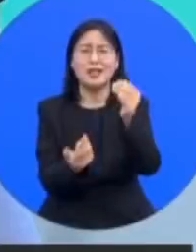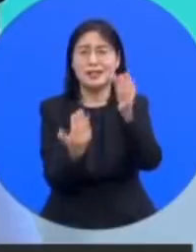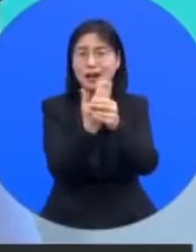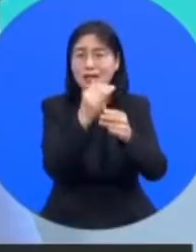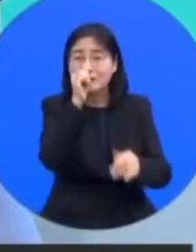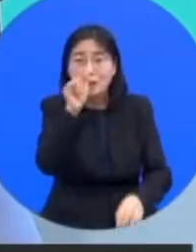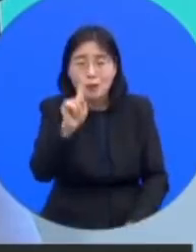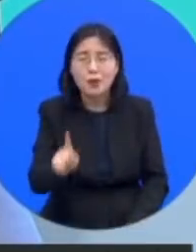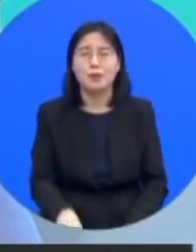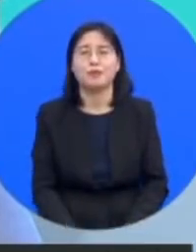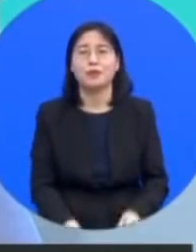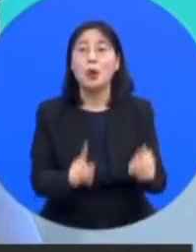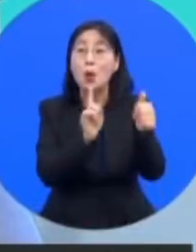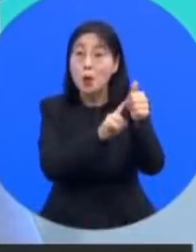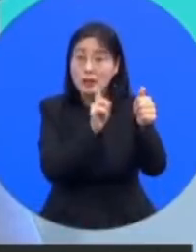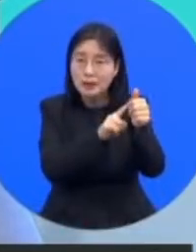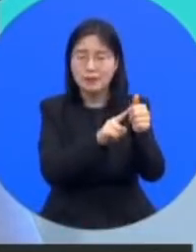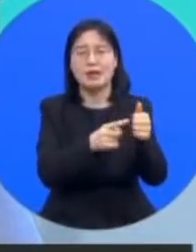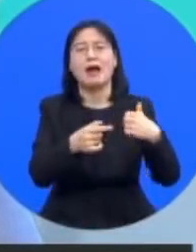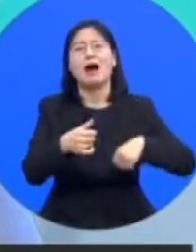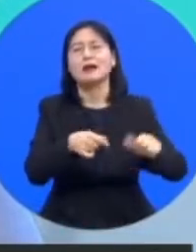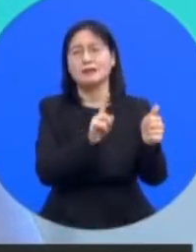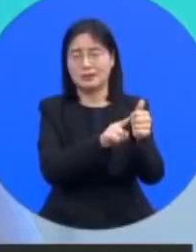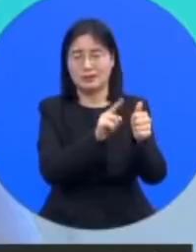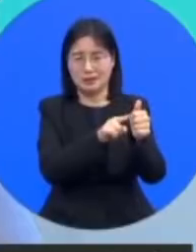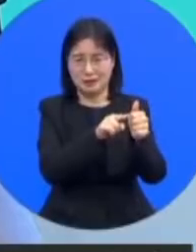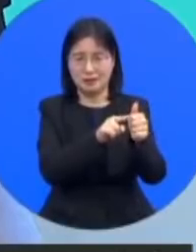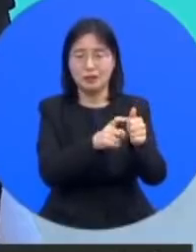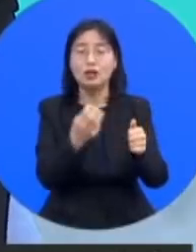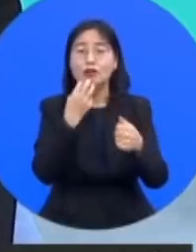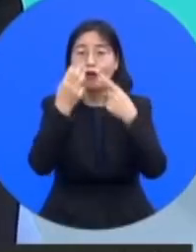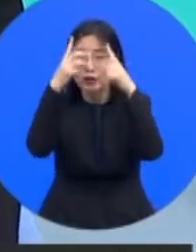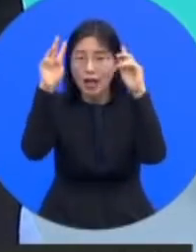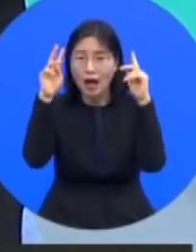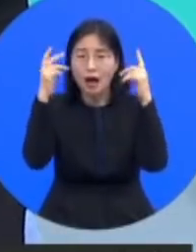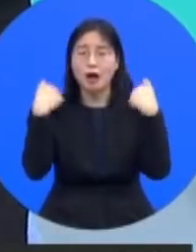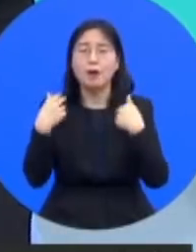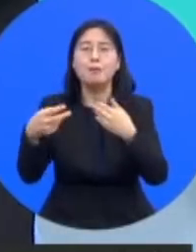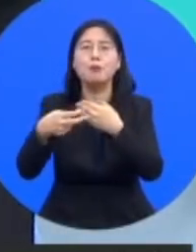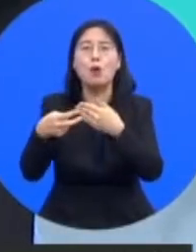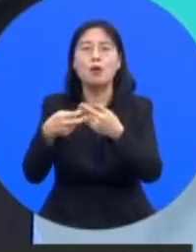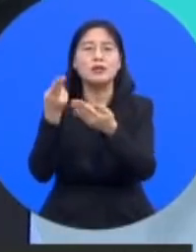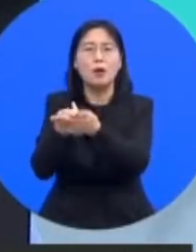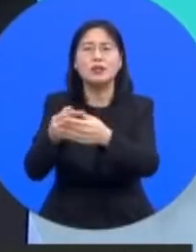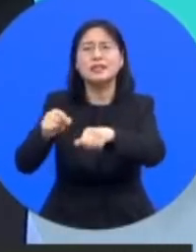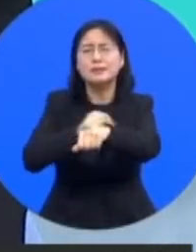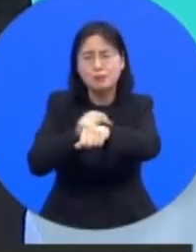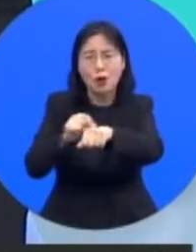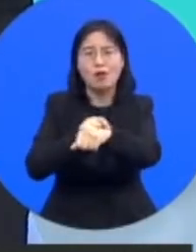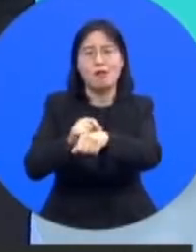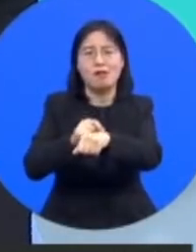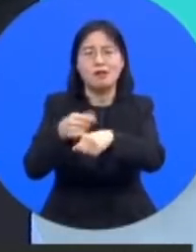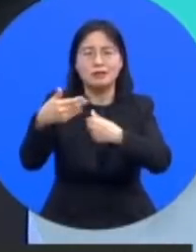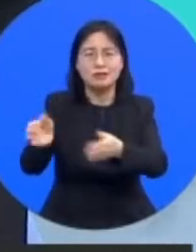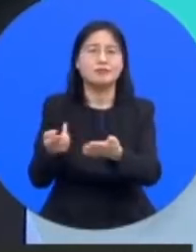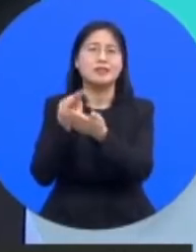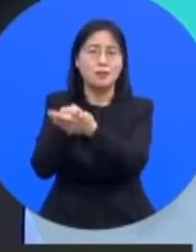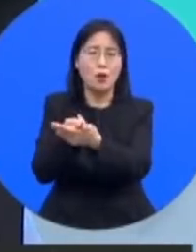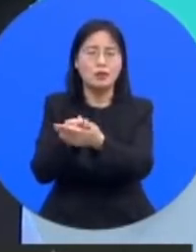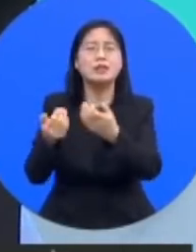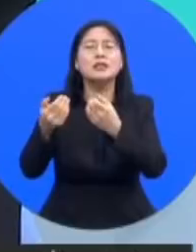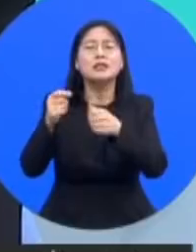언론사가 공람 김영제 부총재 아들의 서울대 병원 특실 이번 특혜 의혹을